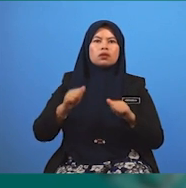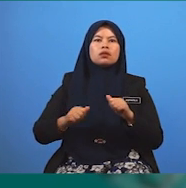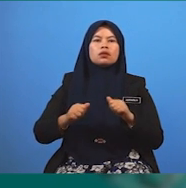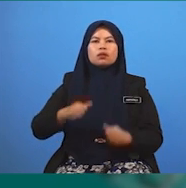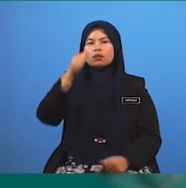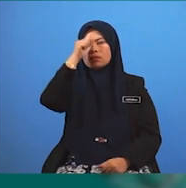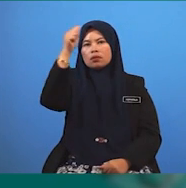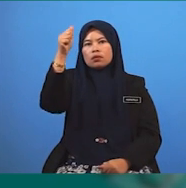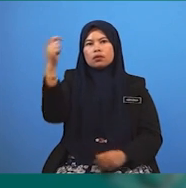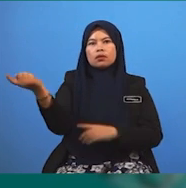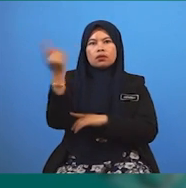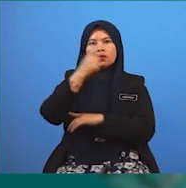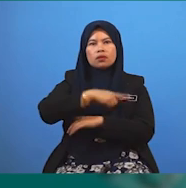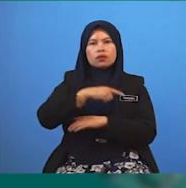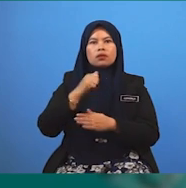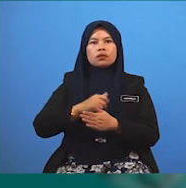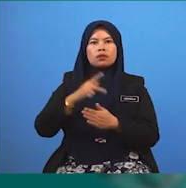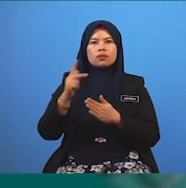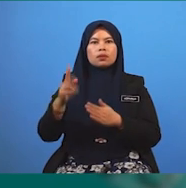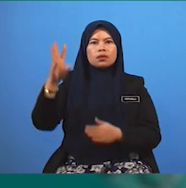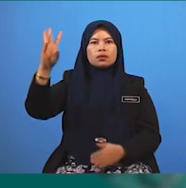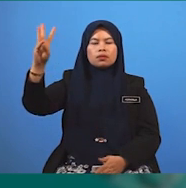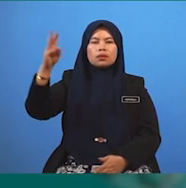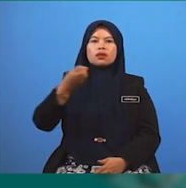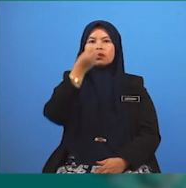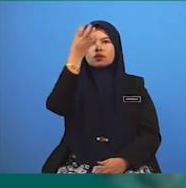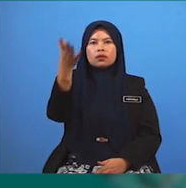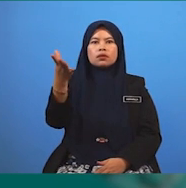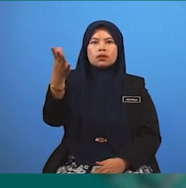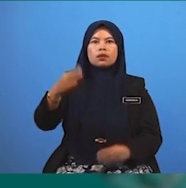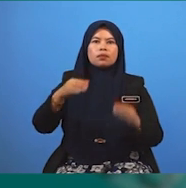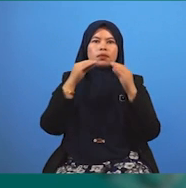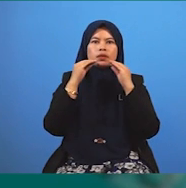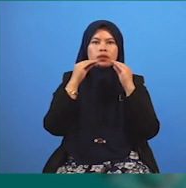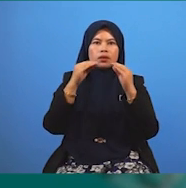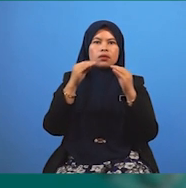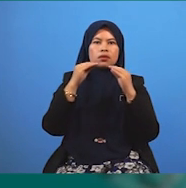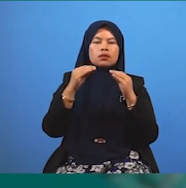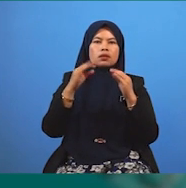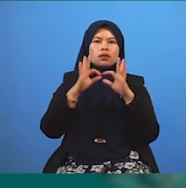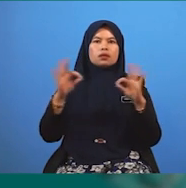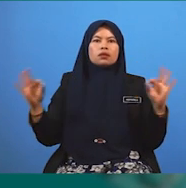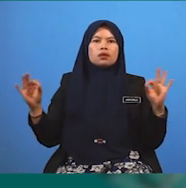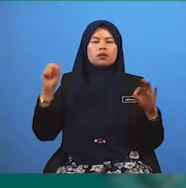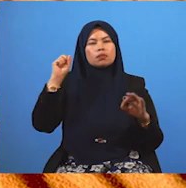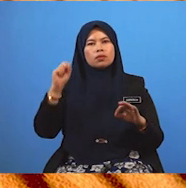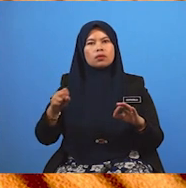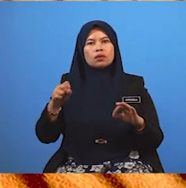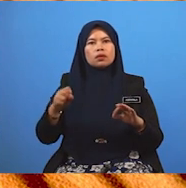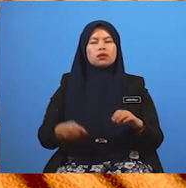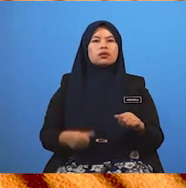menjelaskan pengajaran ayat yang boleh dijadikan panduan dalam kehidupan. Kita